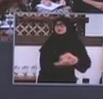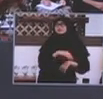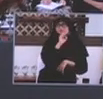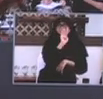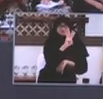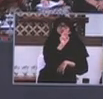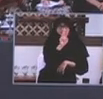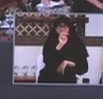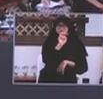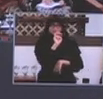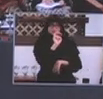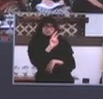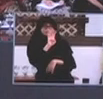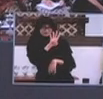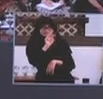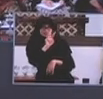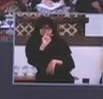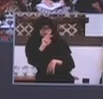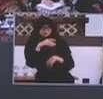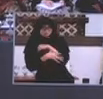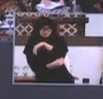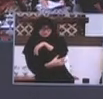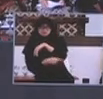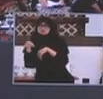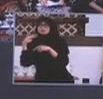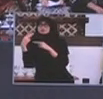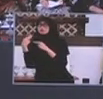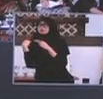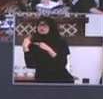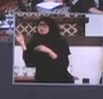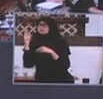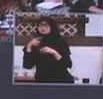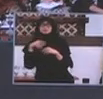433 ini saya dititipi boleh anggota dewan ini. Stuntingnya berapa?